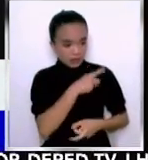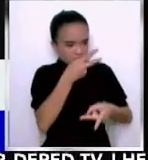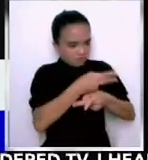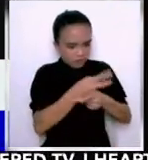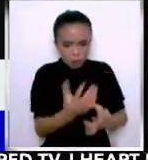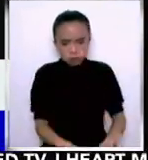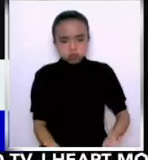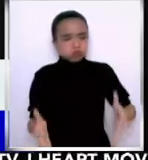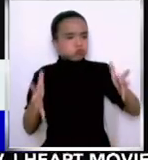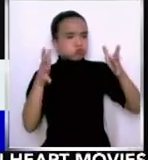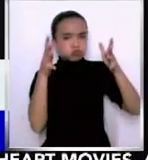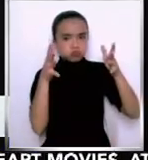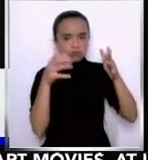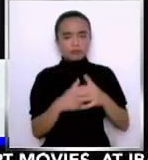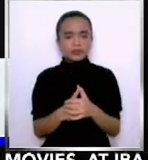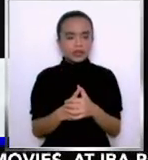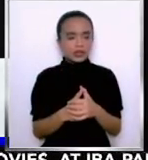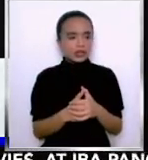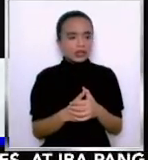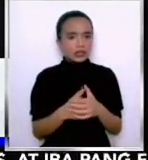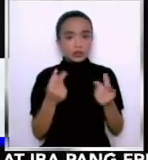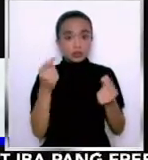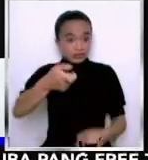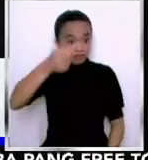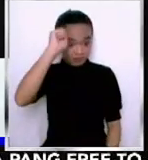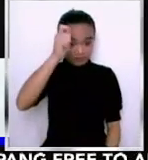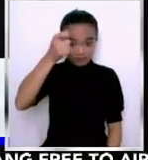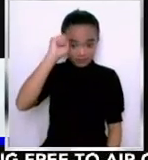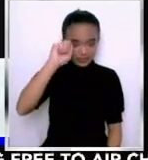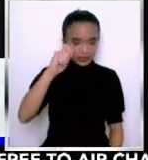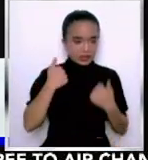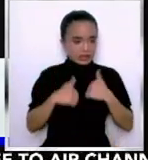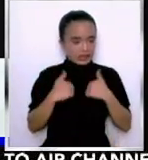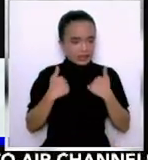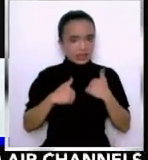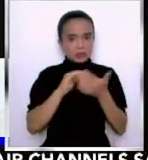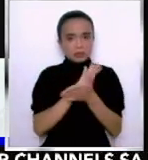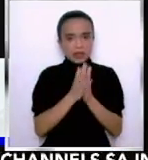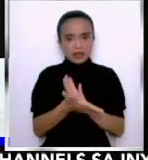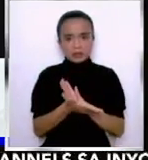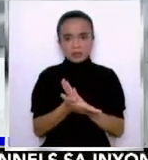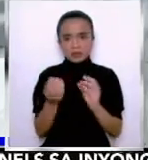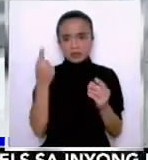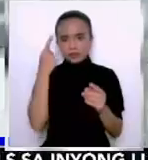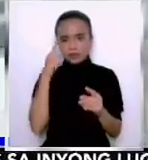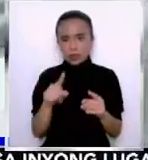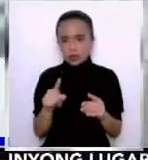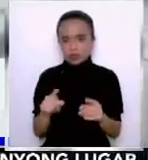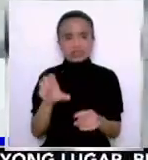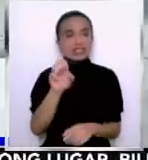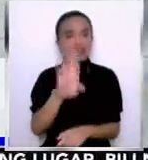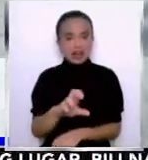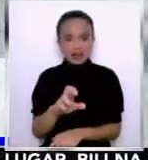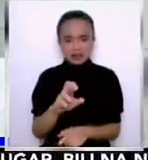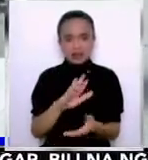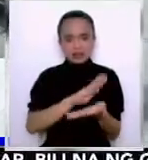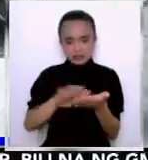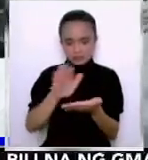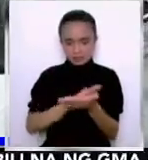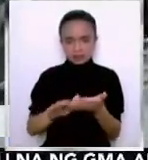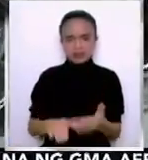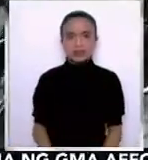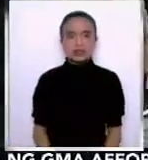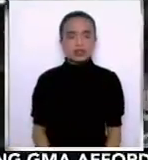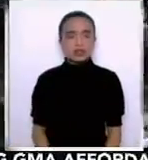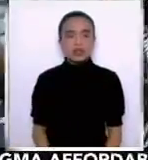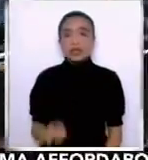ganon na yung ipinaliligo namin, gagawin na rin ho namin pambuhos ng CR. Humihingi ng pag-unawa ang